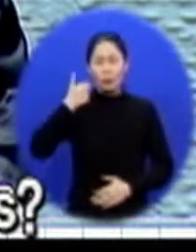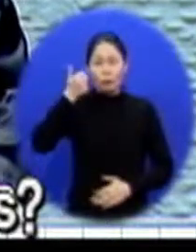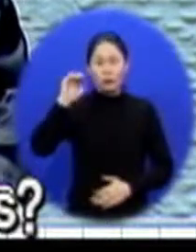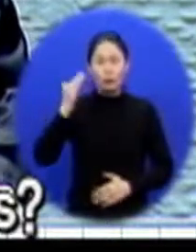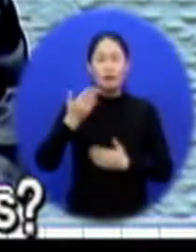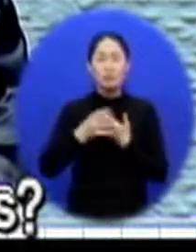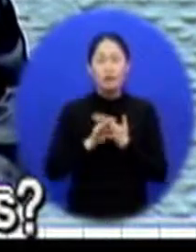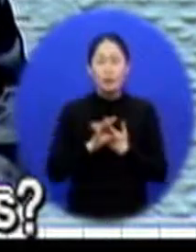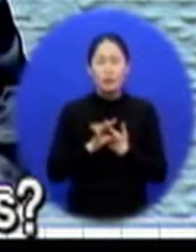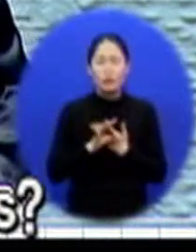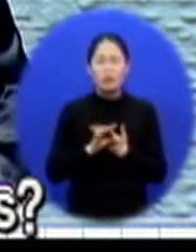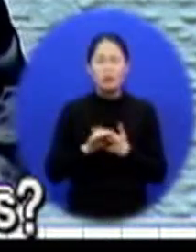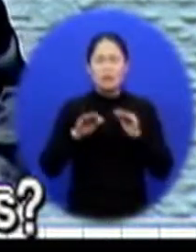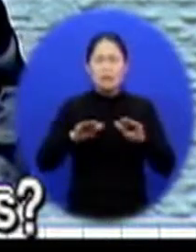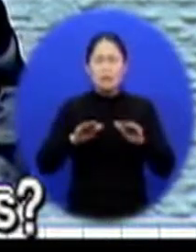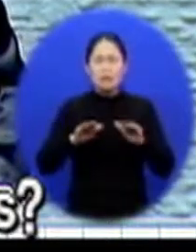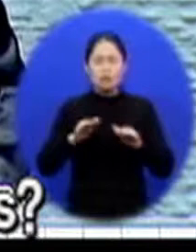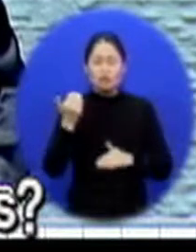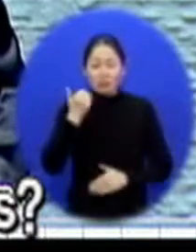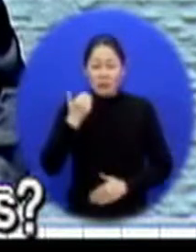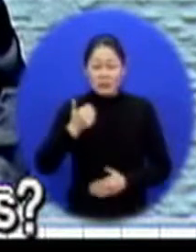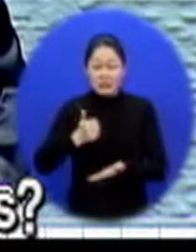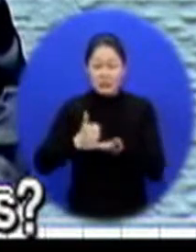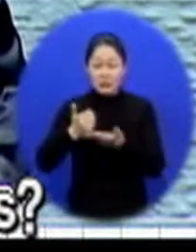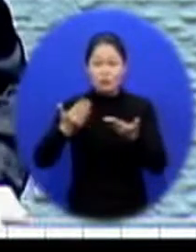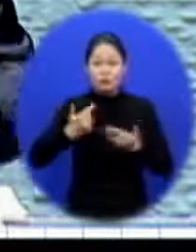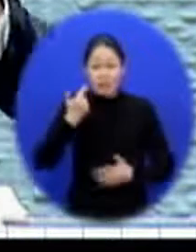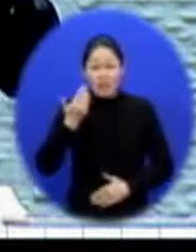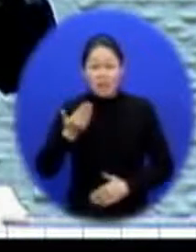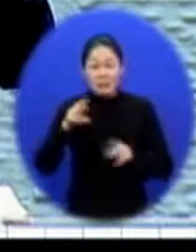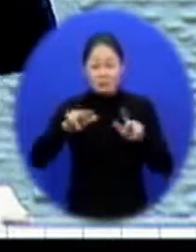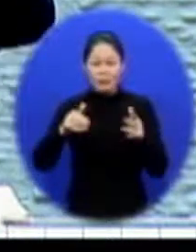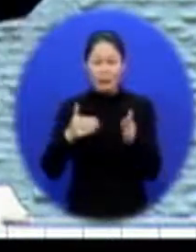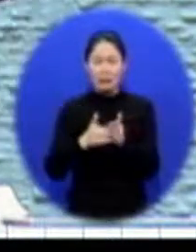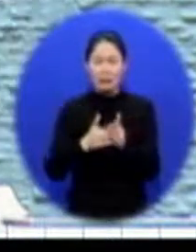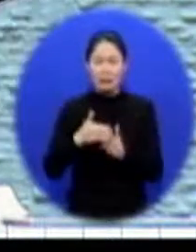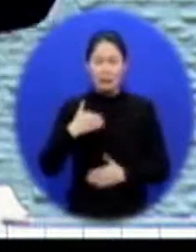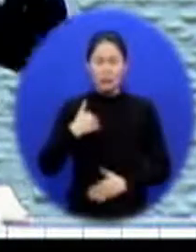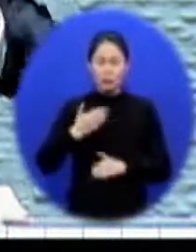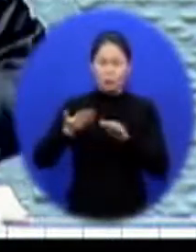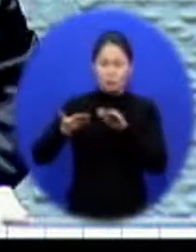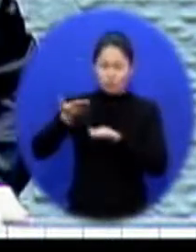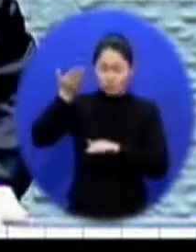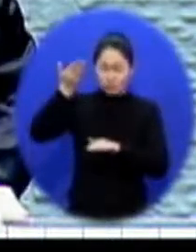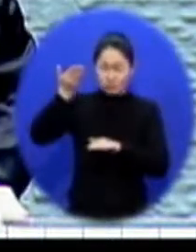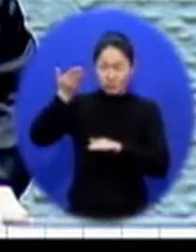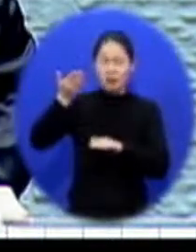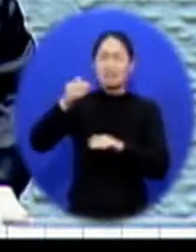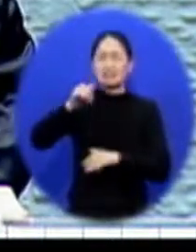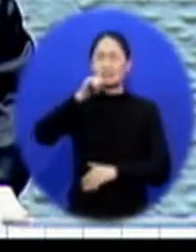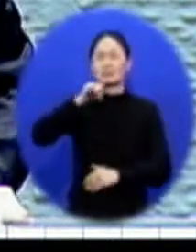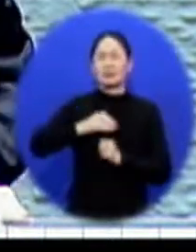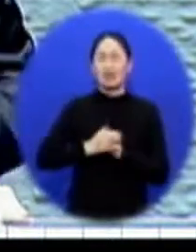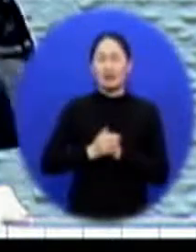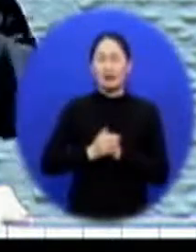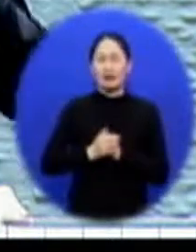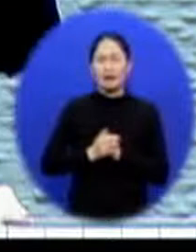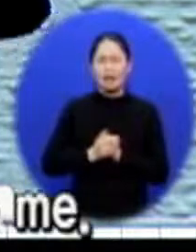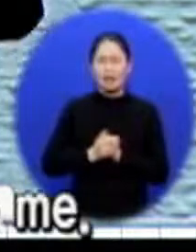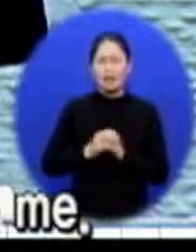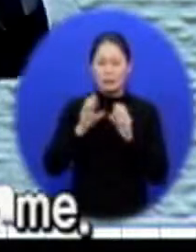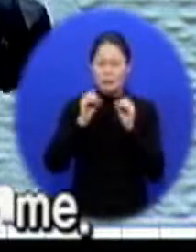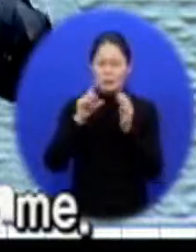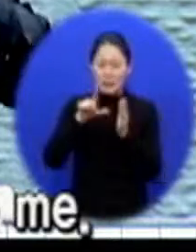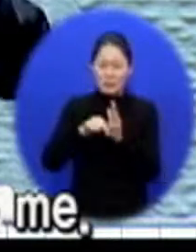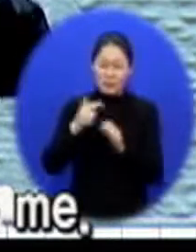되면 이제 누가 칭찬 해 줘요 그 동안에는 항상 저보다 위 어른이 계셨습니다 전도사